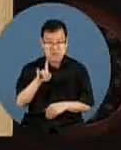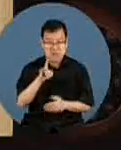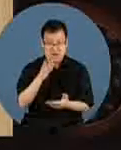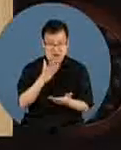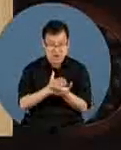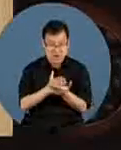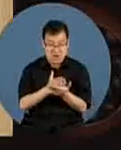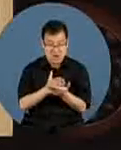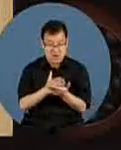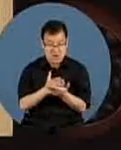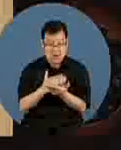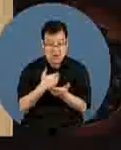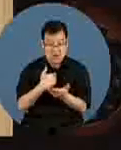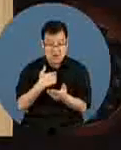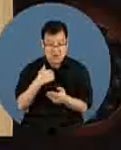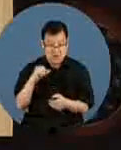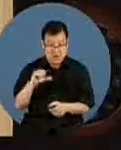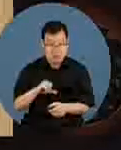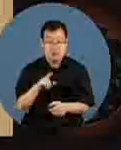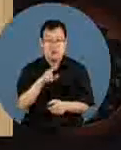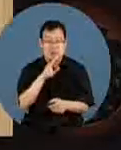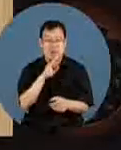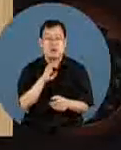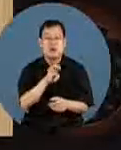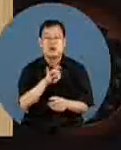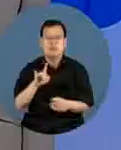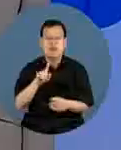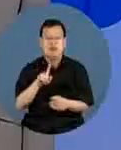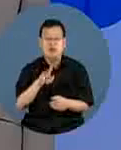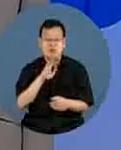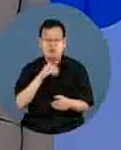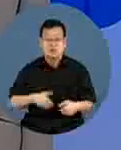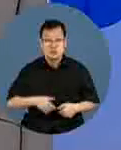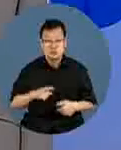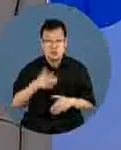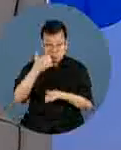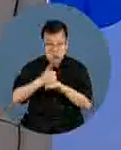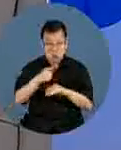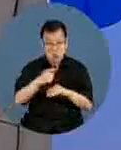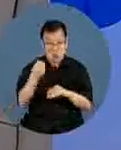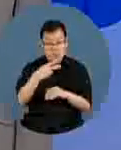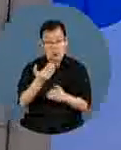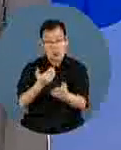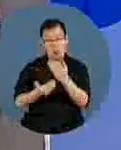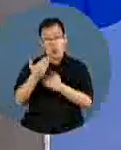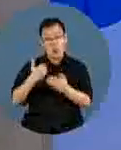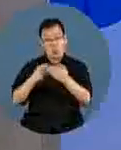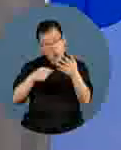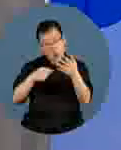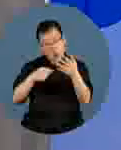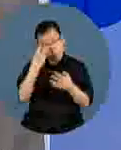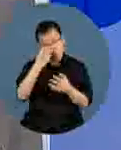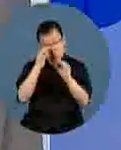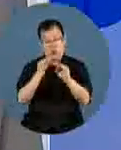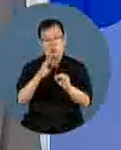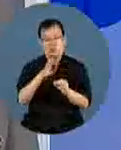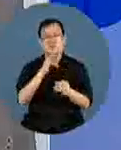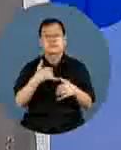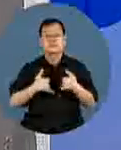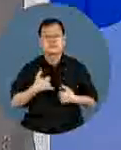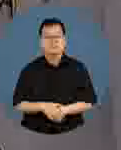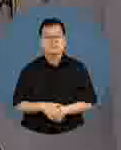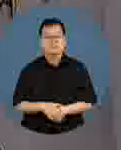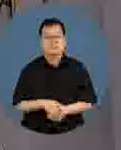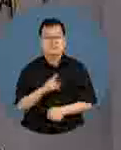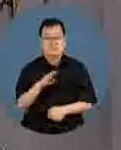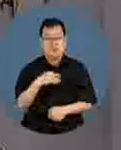지게 된다면 당연히 해야겠죠. 네. 마지막 그 부분을 좀 짚어보도록 하겠습니다. 제일 재밌었죠. 네. 모니까